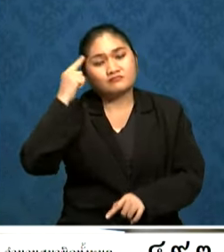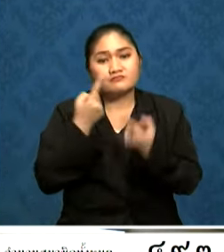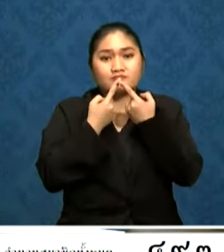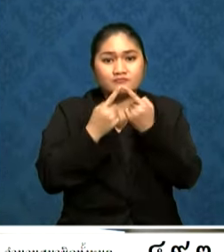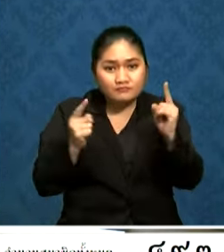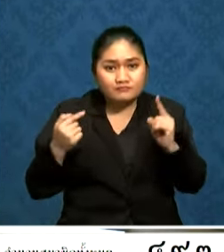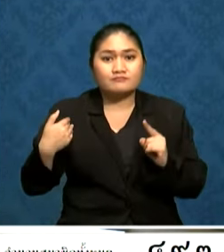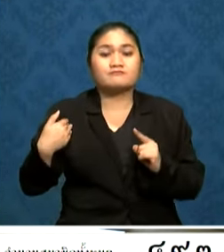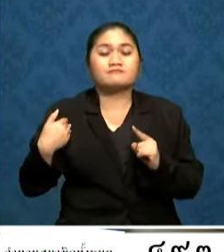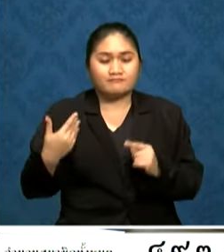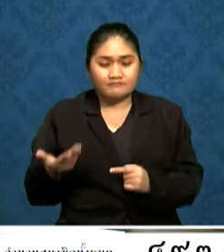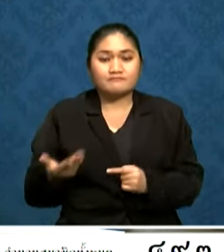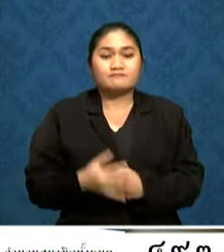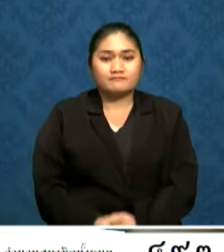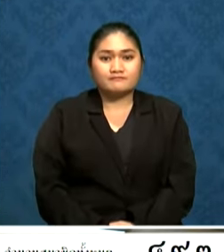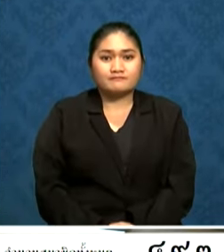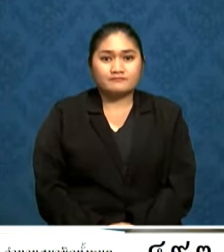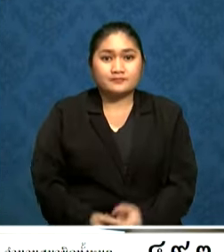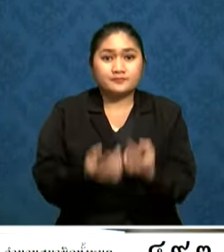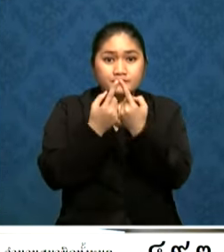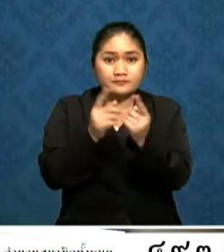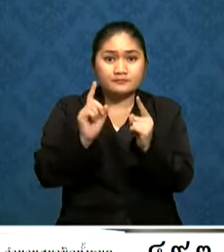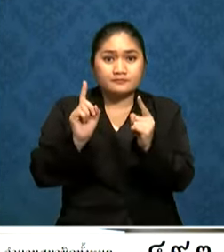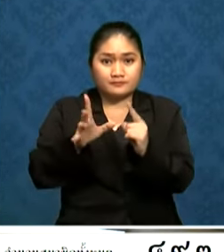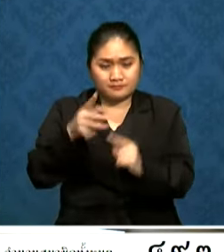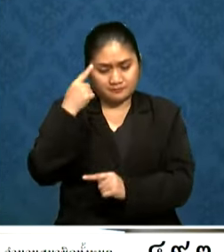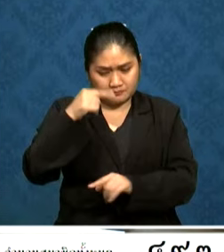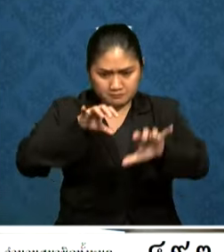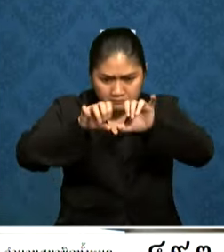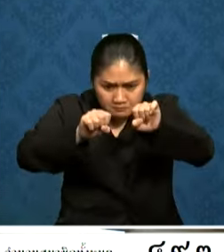งข